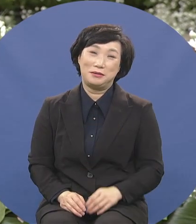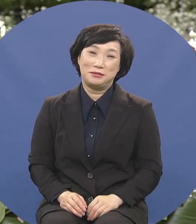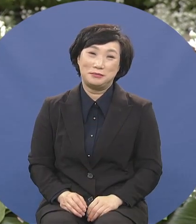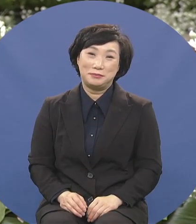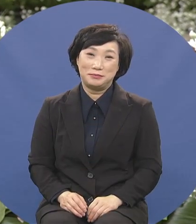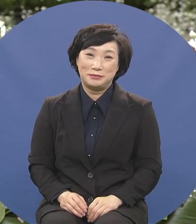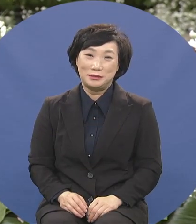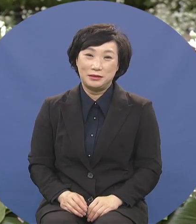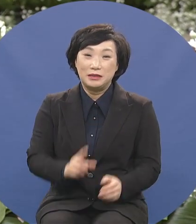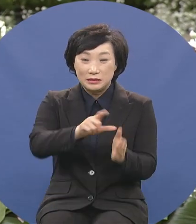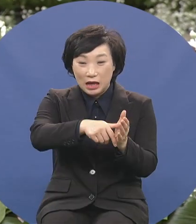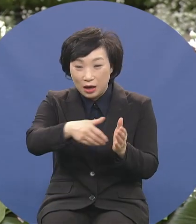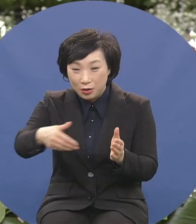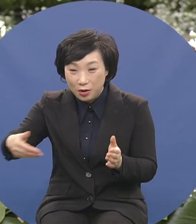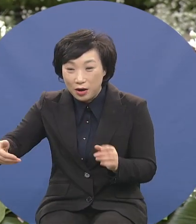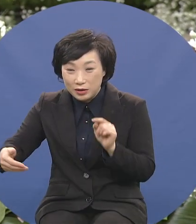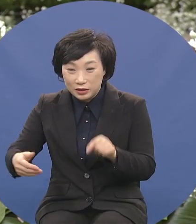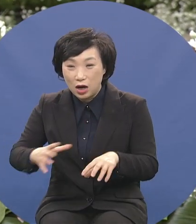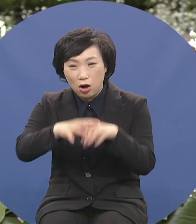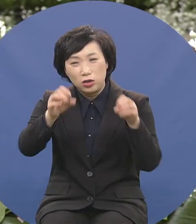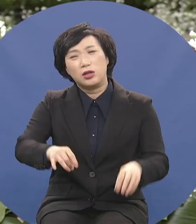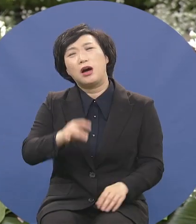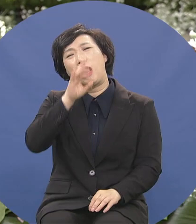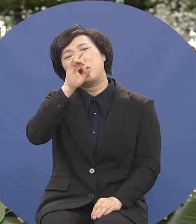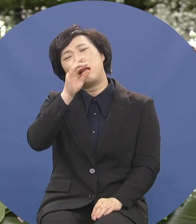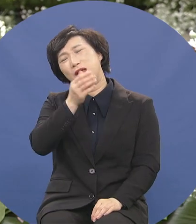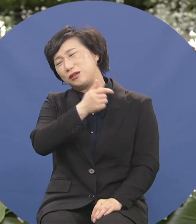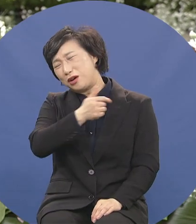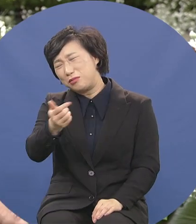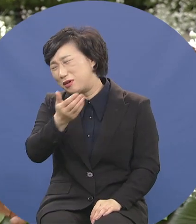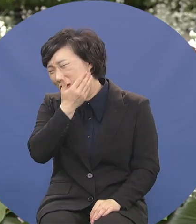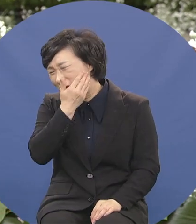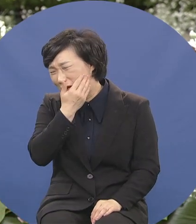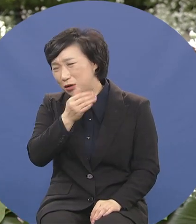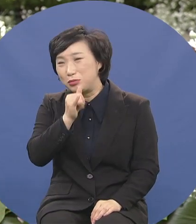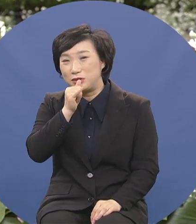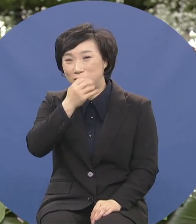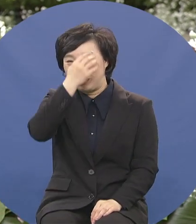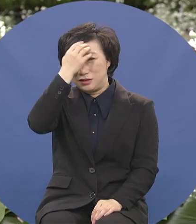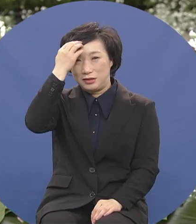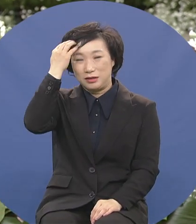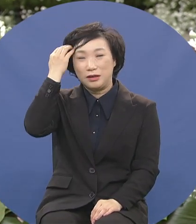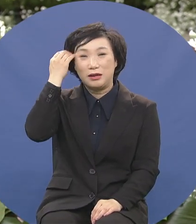세월이 헛되게 가는 것은 너무 안타까운 일이라는 거예요. 응?